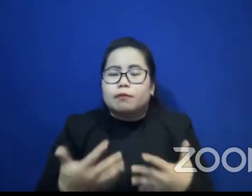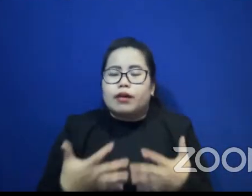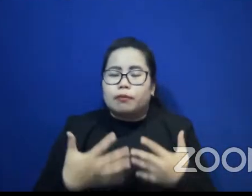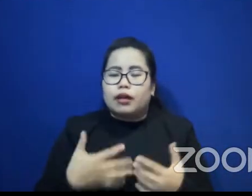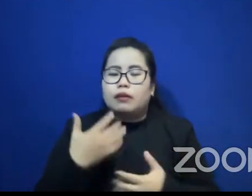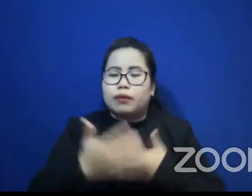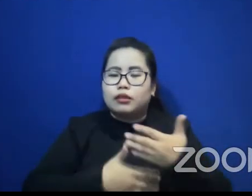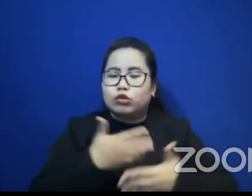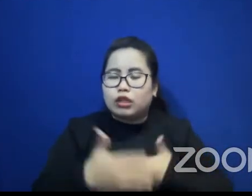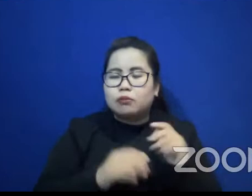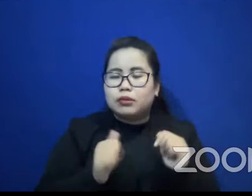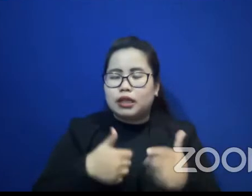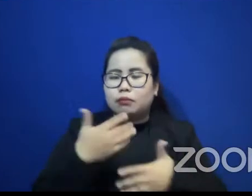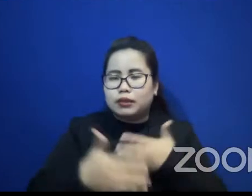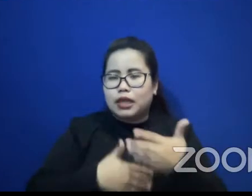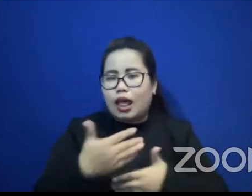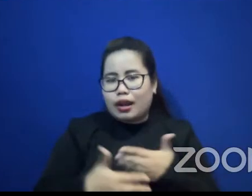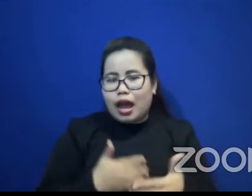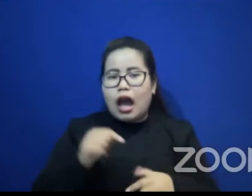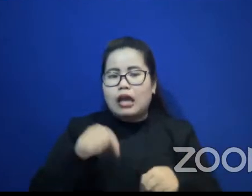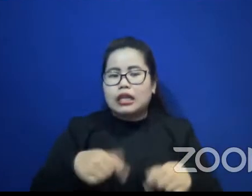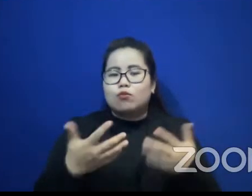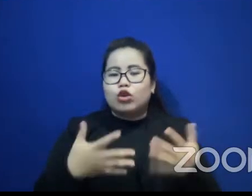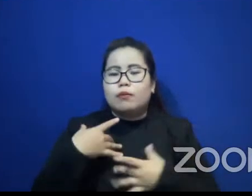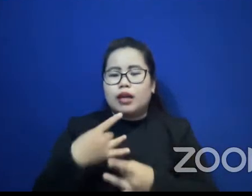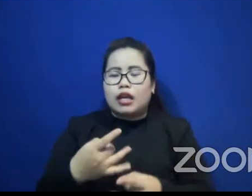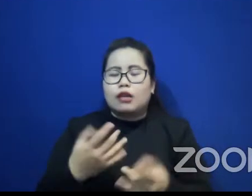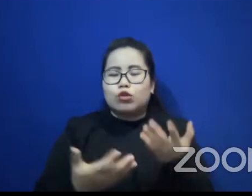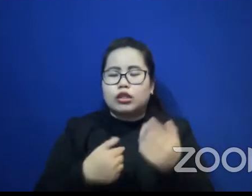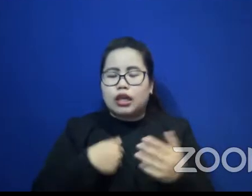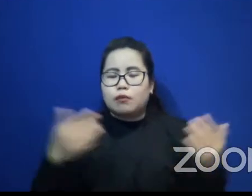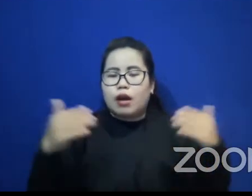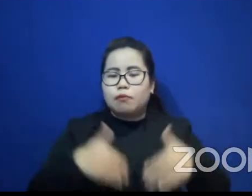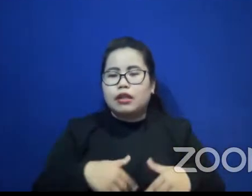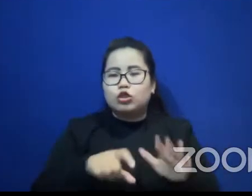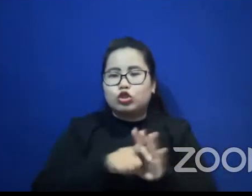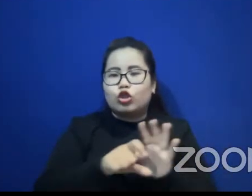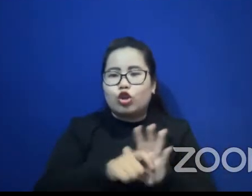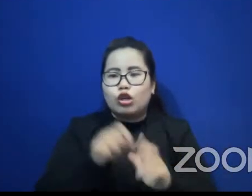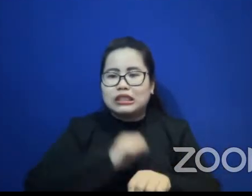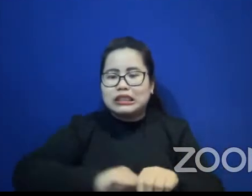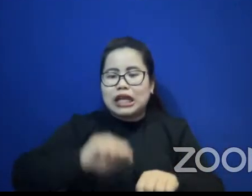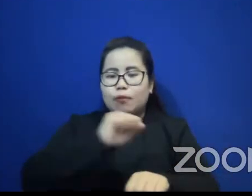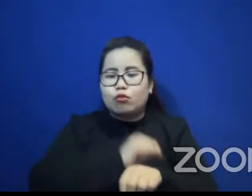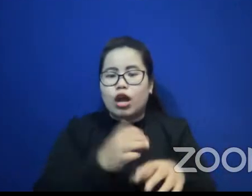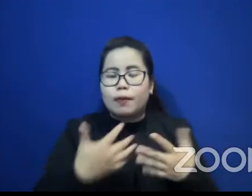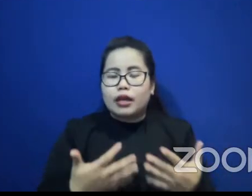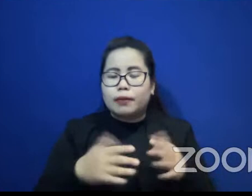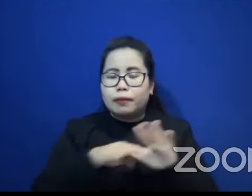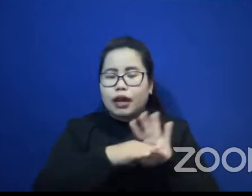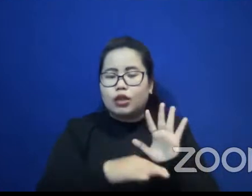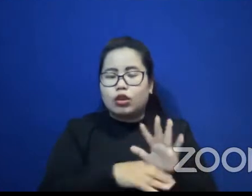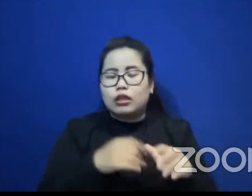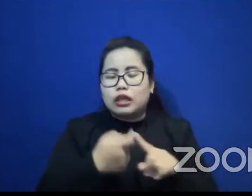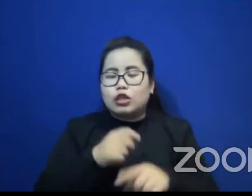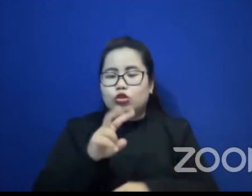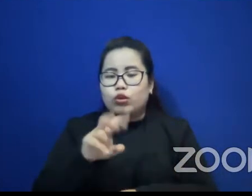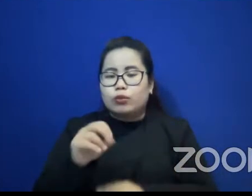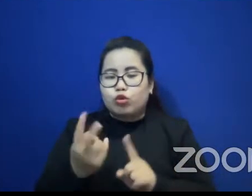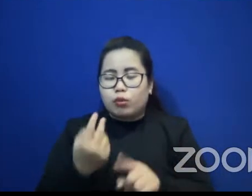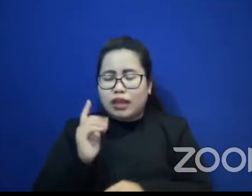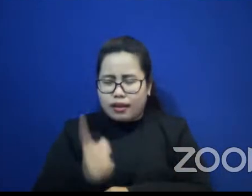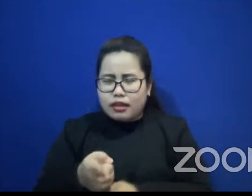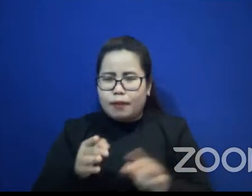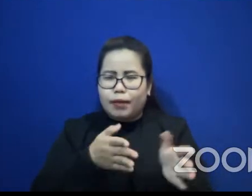juga jalan gitu nah ini menarik mungkin saya juga kembali enggak mencontoh Singapura kita lihat pengaturannya semenjak 2012 mereka punya